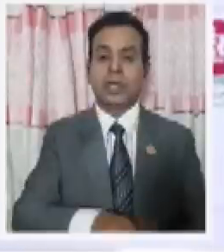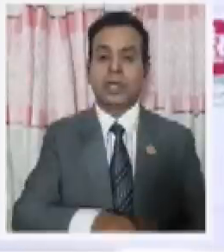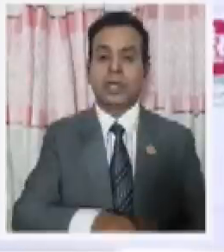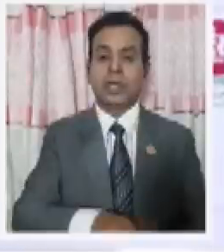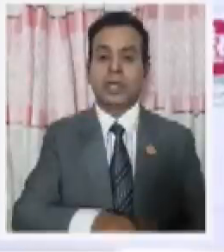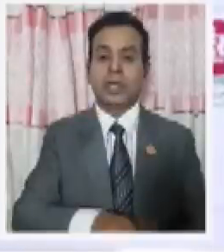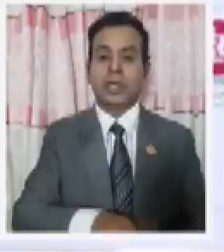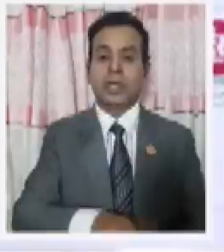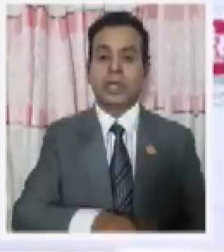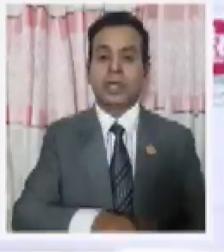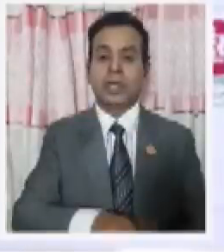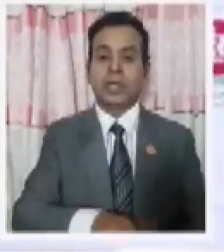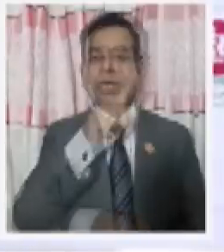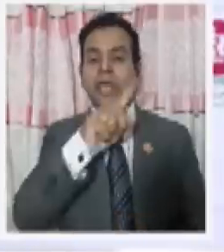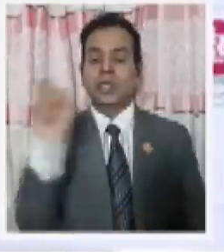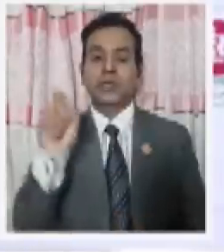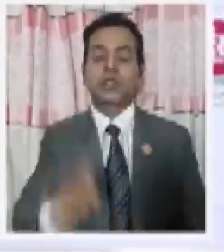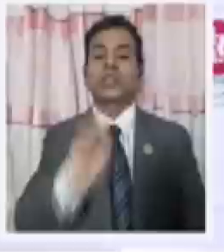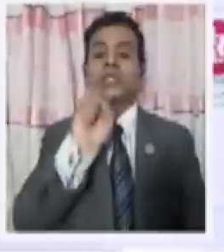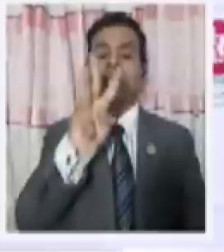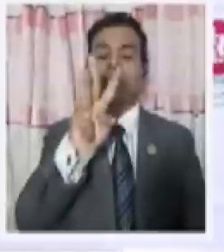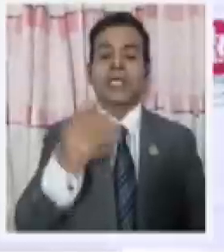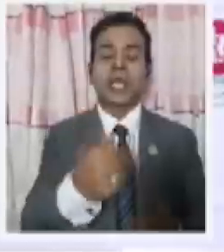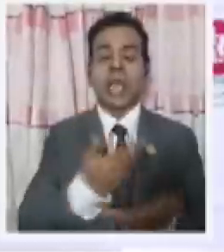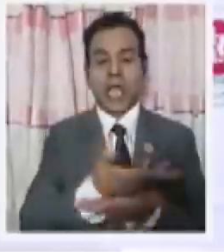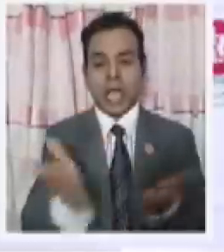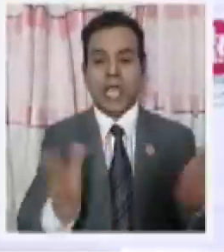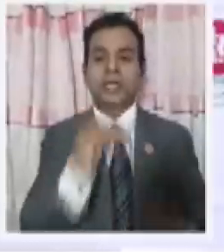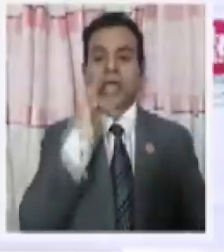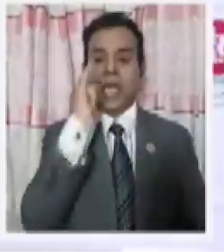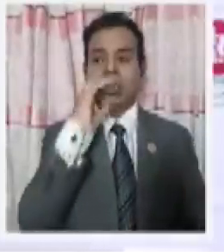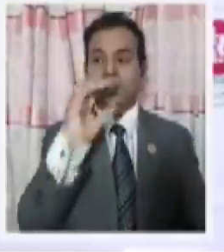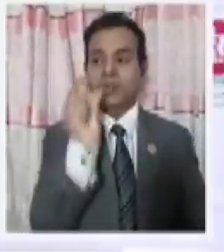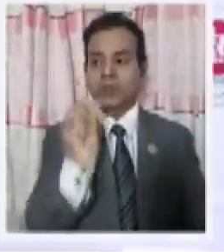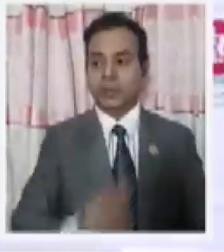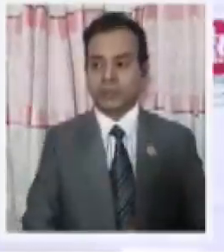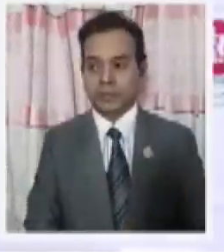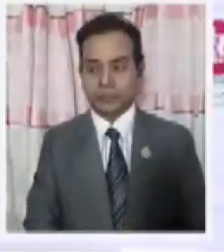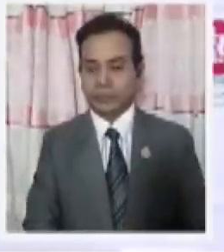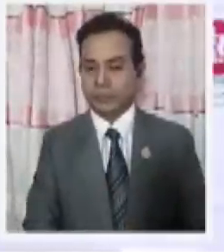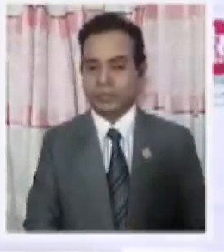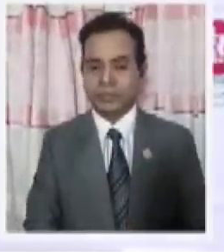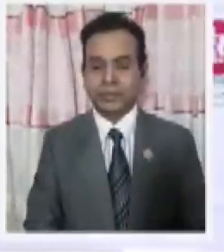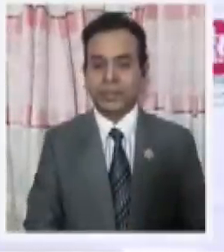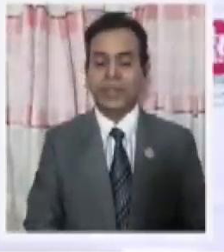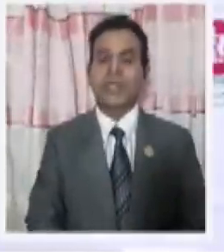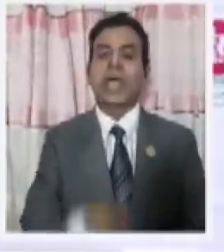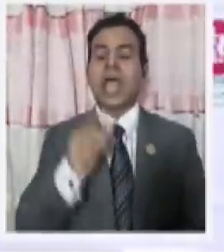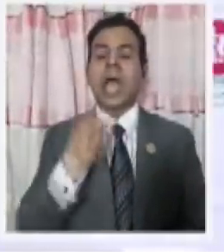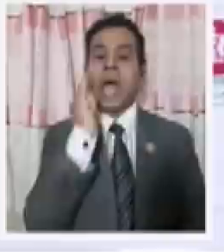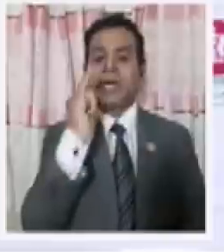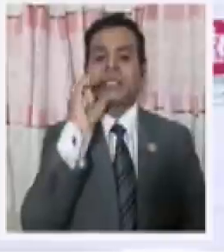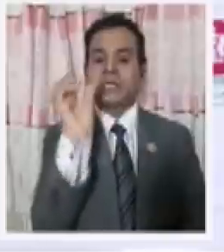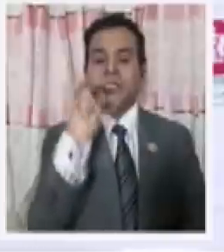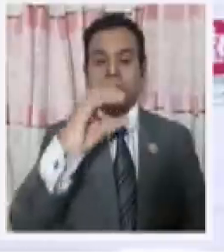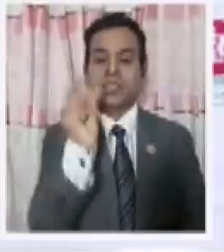14,664টি, সাধারণ শয্যা, রোগী ভর্তি আছে 4,167 জন এবং খালি আছে 10,497টি সাধারণ